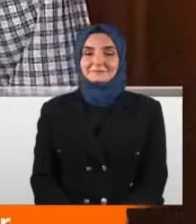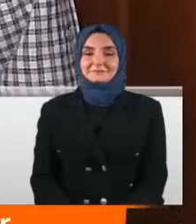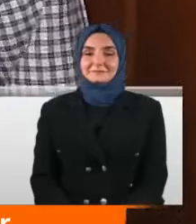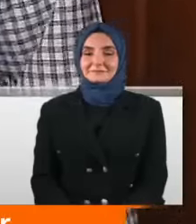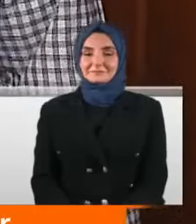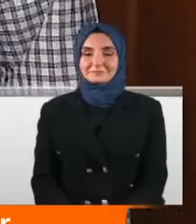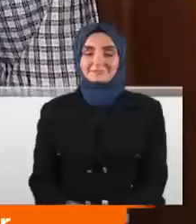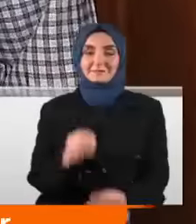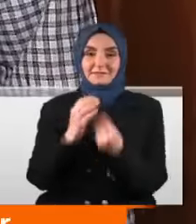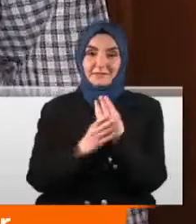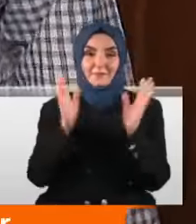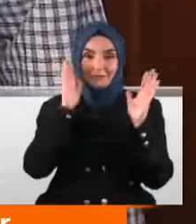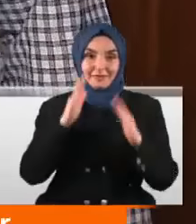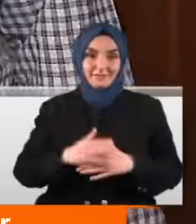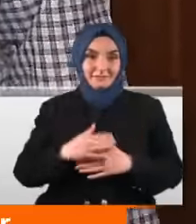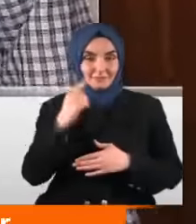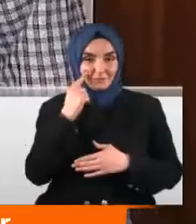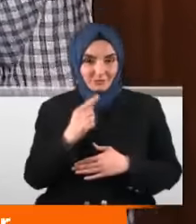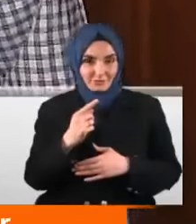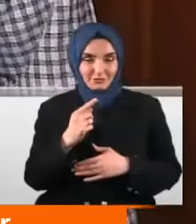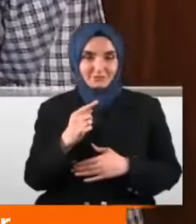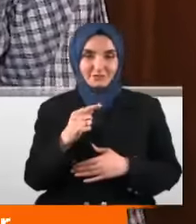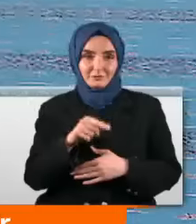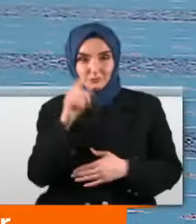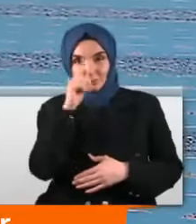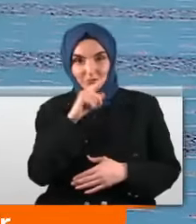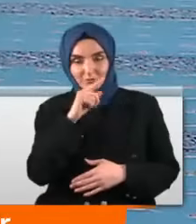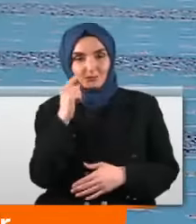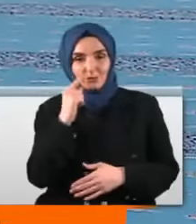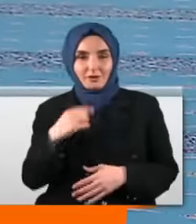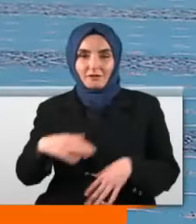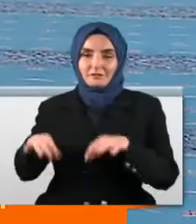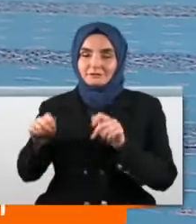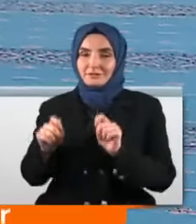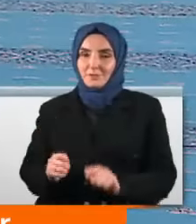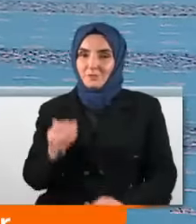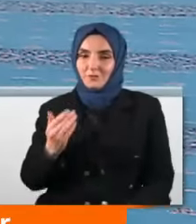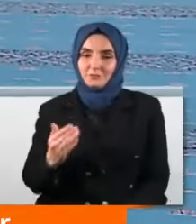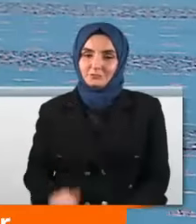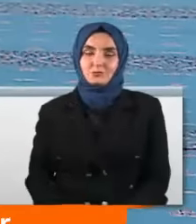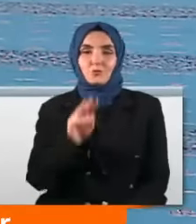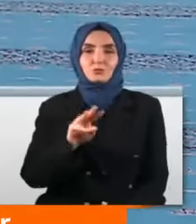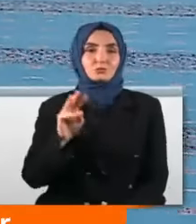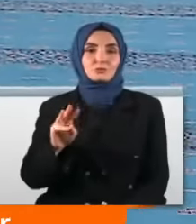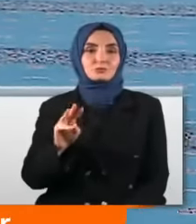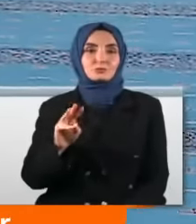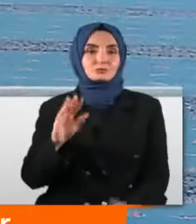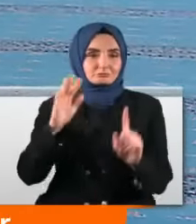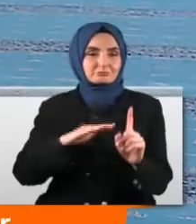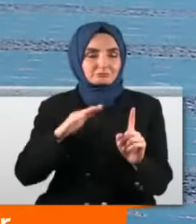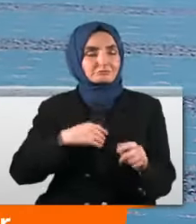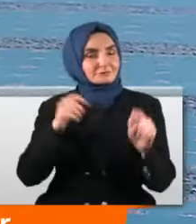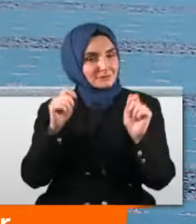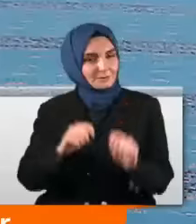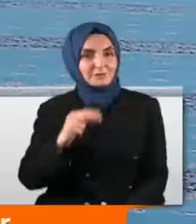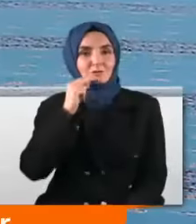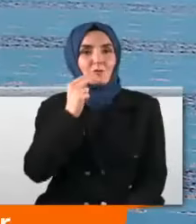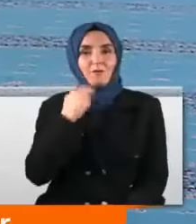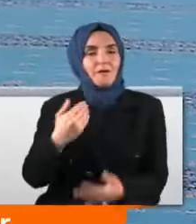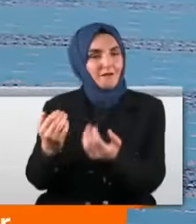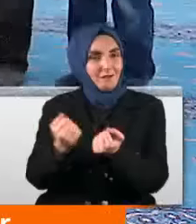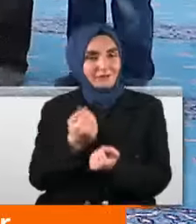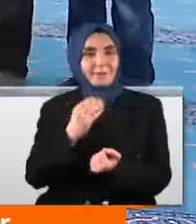Sabah namazı. Onun için bir hazırlığımızı yapıyoruz, temizliğimizi yapıyoruz yani. Teravih namazı kıldık, çikolatalar aldık, iyi bayramlar.